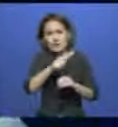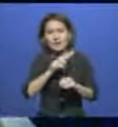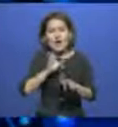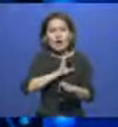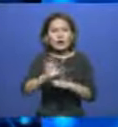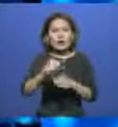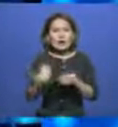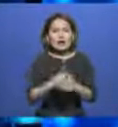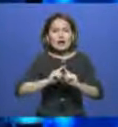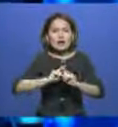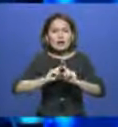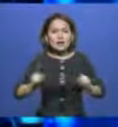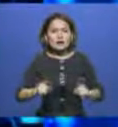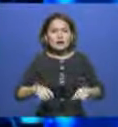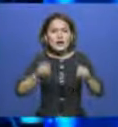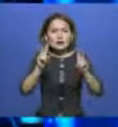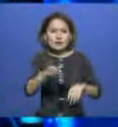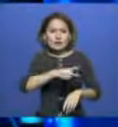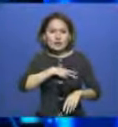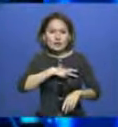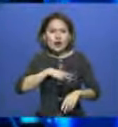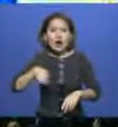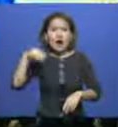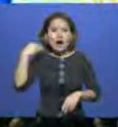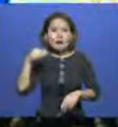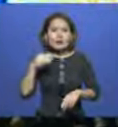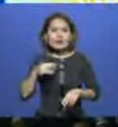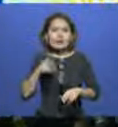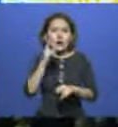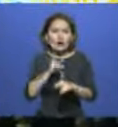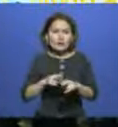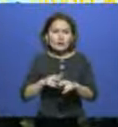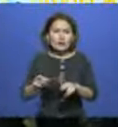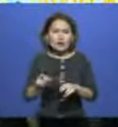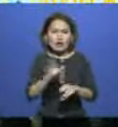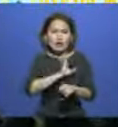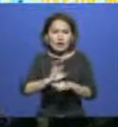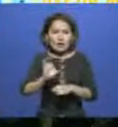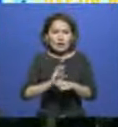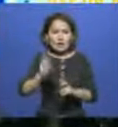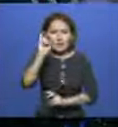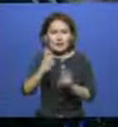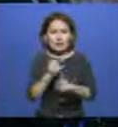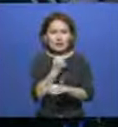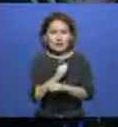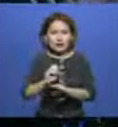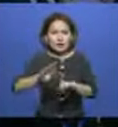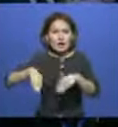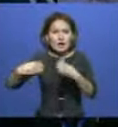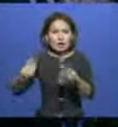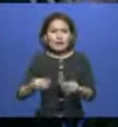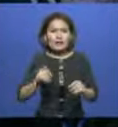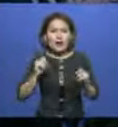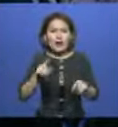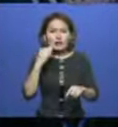үздік инновациялар санаттарындағы арнайы жүлделері Ақтөбе рельс арқалық зауыты мен Посук титаниум кәсіпорындарына табысталды. Алтын